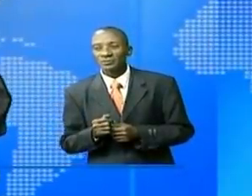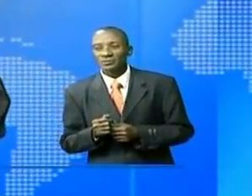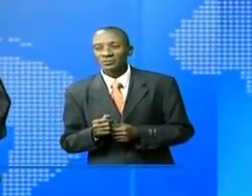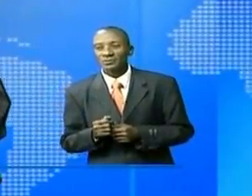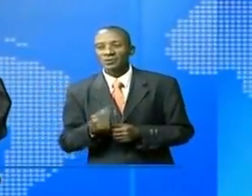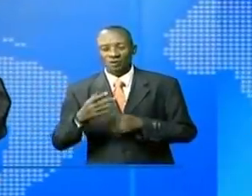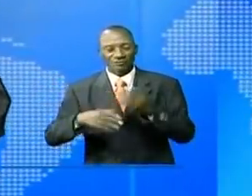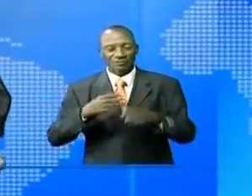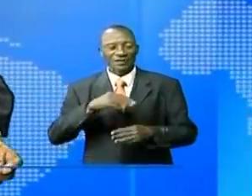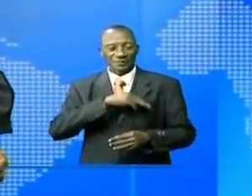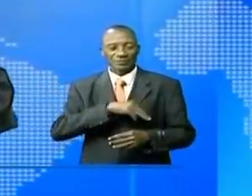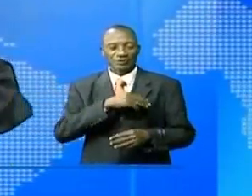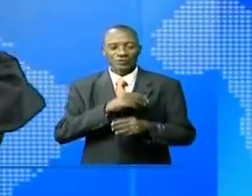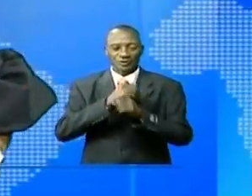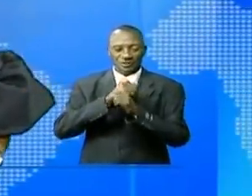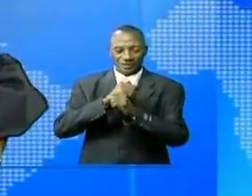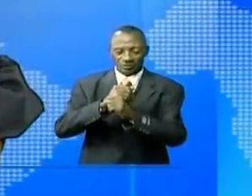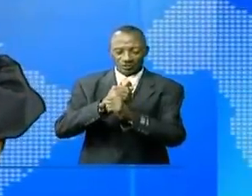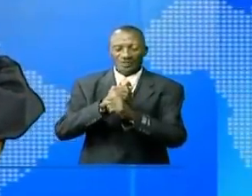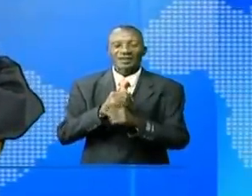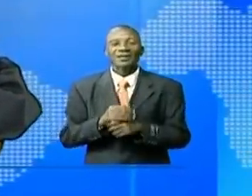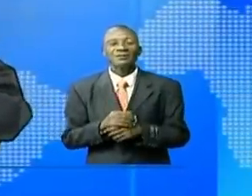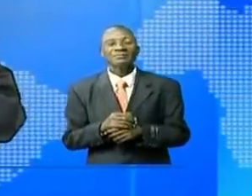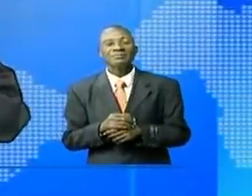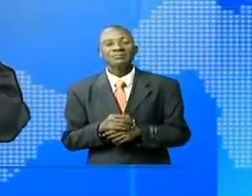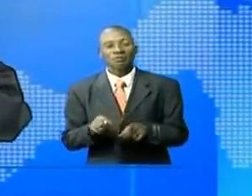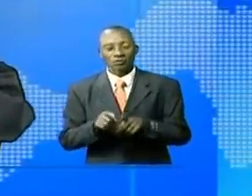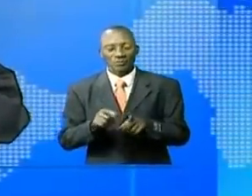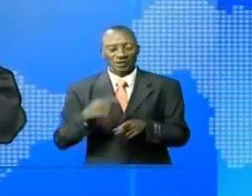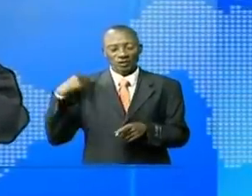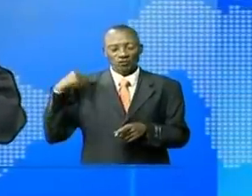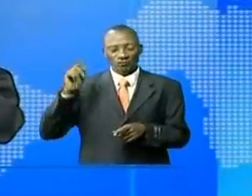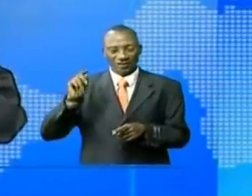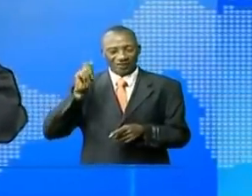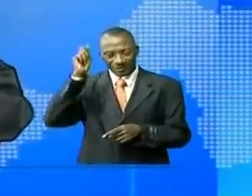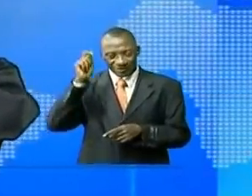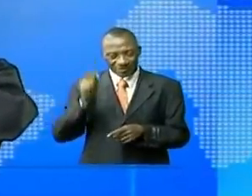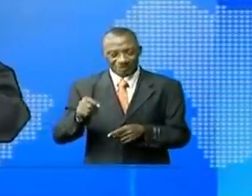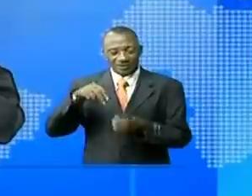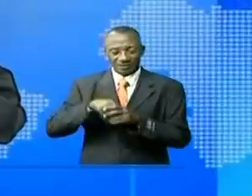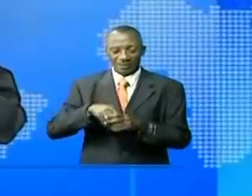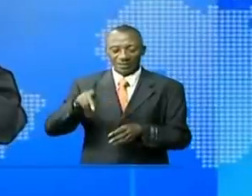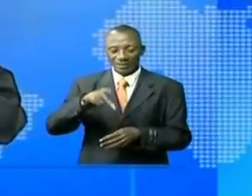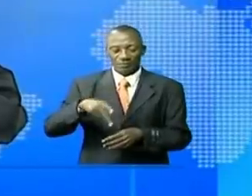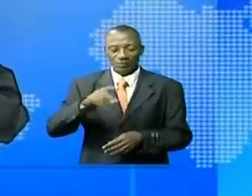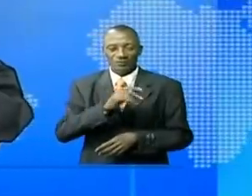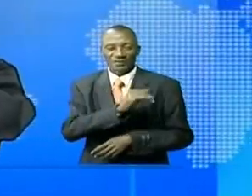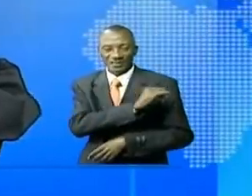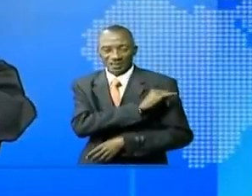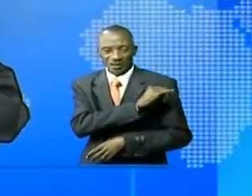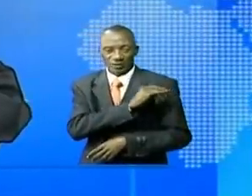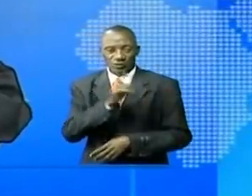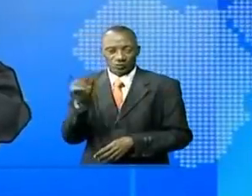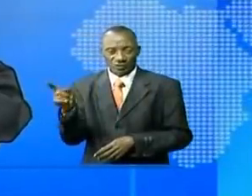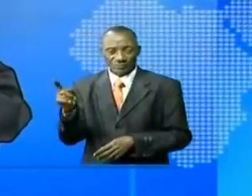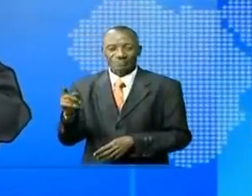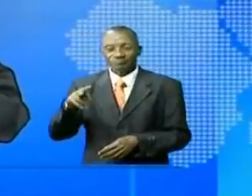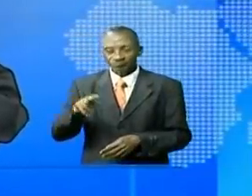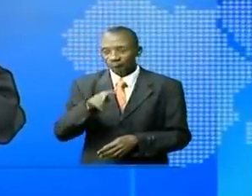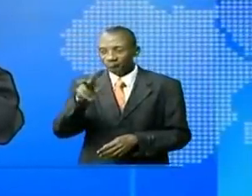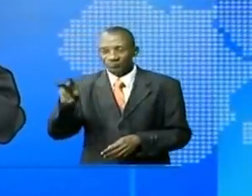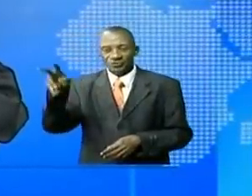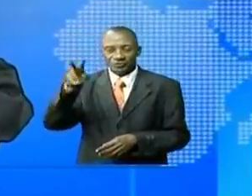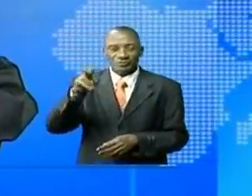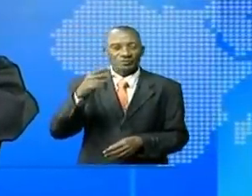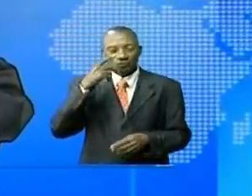d'itinérance sécuritaire et administrative du gouverneur militaire de l'Ituri. Partout, il est passé un seul message, l'unité, la paix et le développement des fils